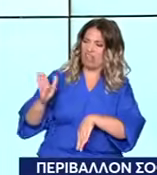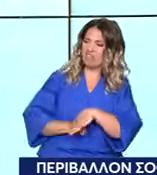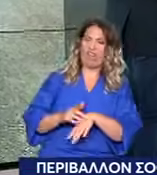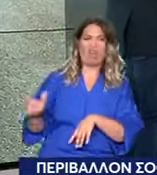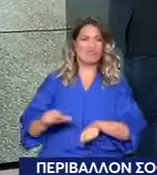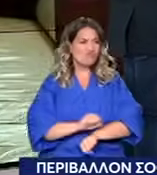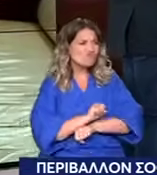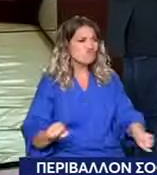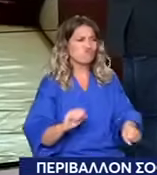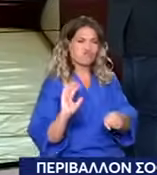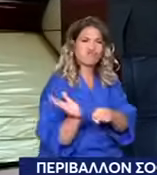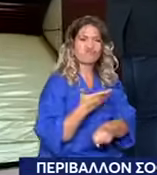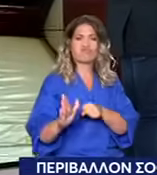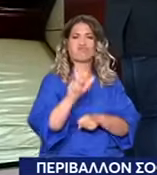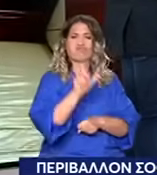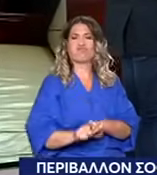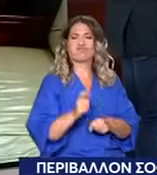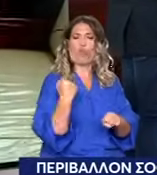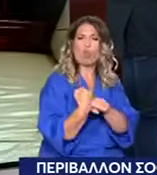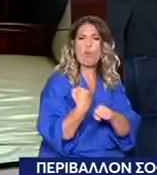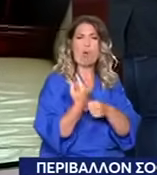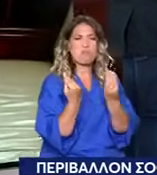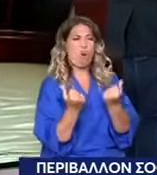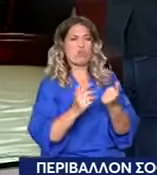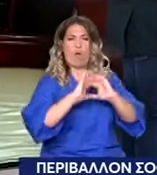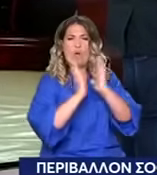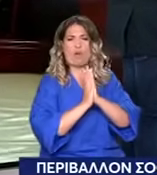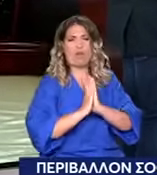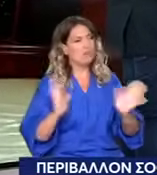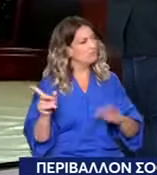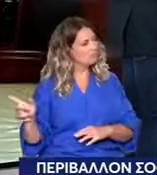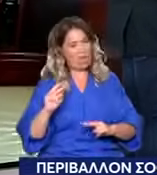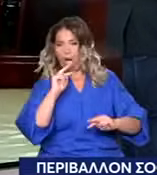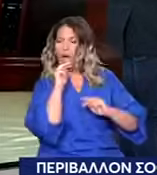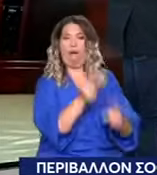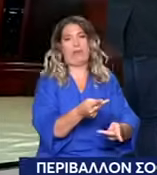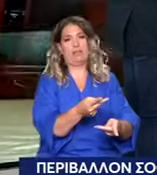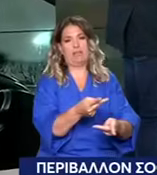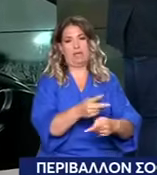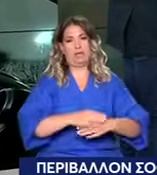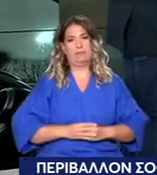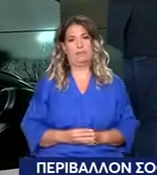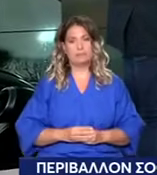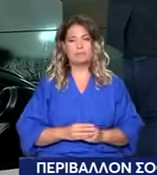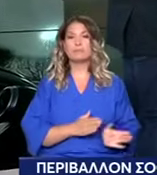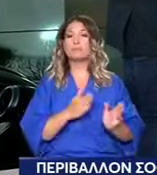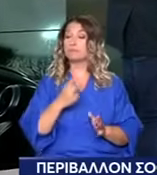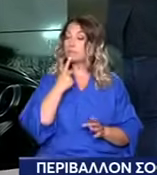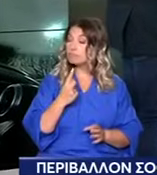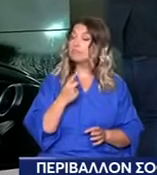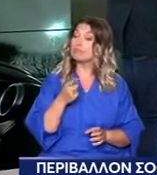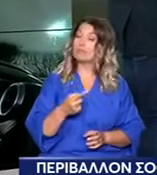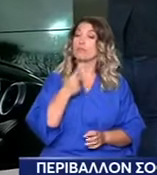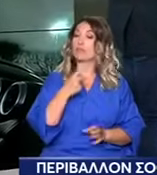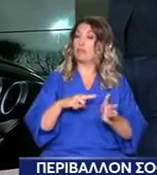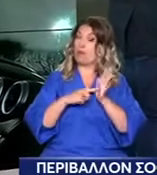ακριβώς. Και επειδή δεν αφορούν εμάς αυτά, εμείς από την αρχή είχαμε την αντίθετη κατεύθυνση, θέλω να το πω και να